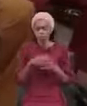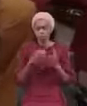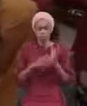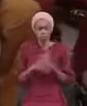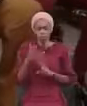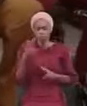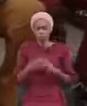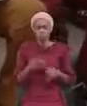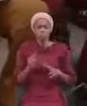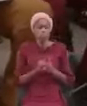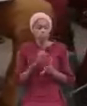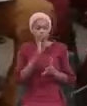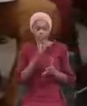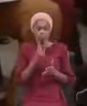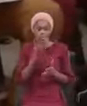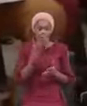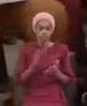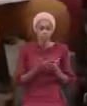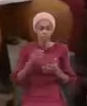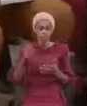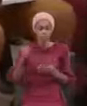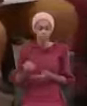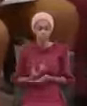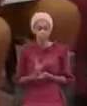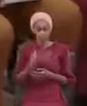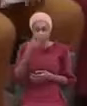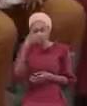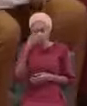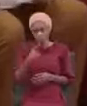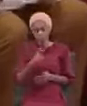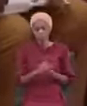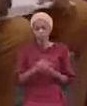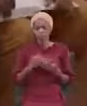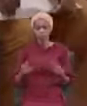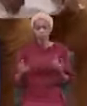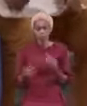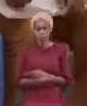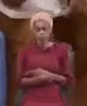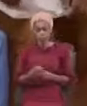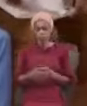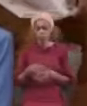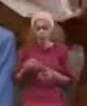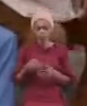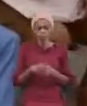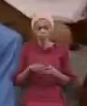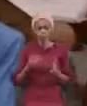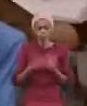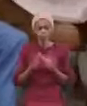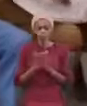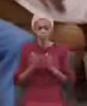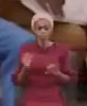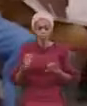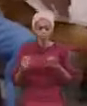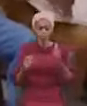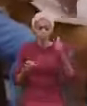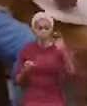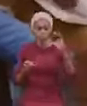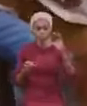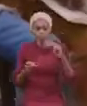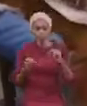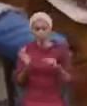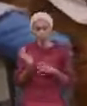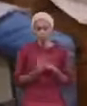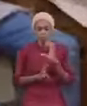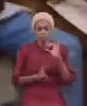jour des apôtres chapitre 17 des apô chapitre 17